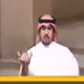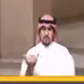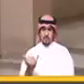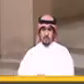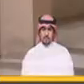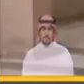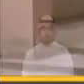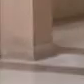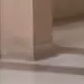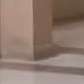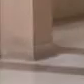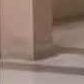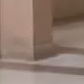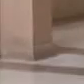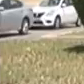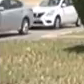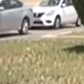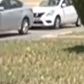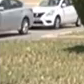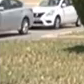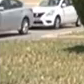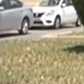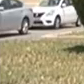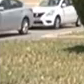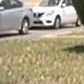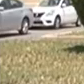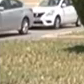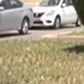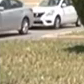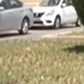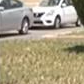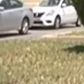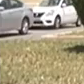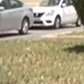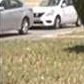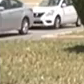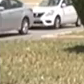تعترض مسيرة الاستخدام. جيهان حبيب، تلفزيون دولة الكويت.